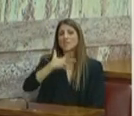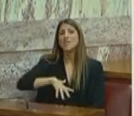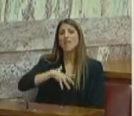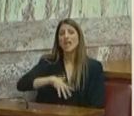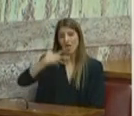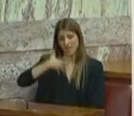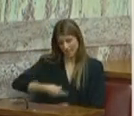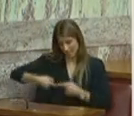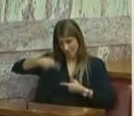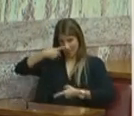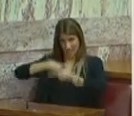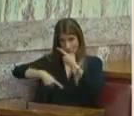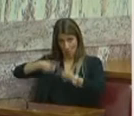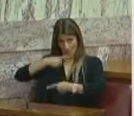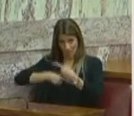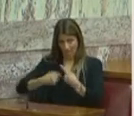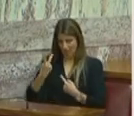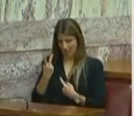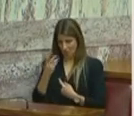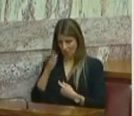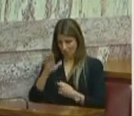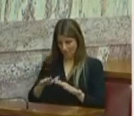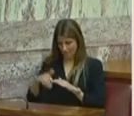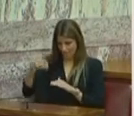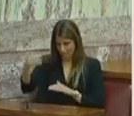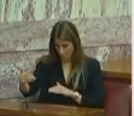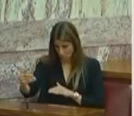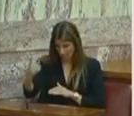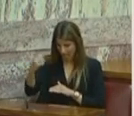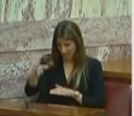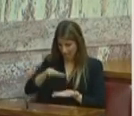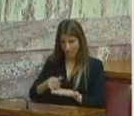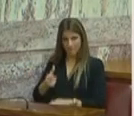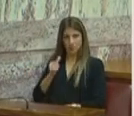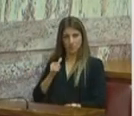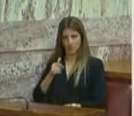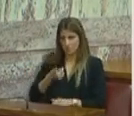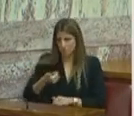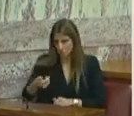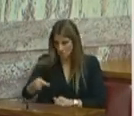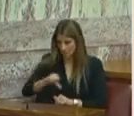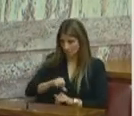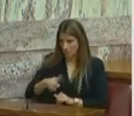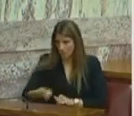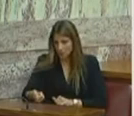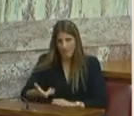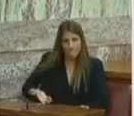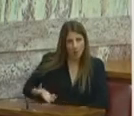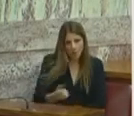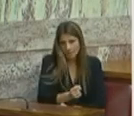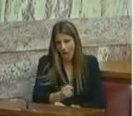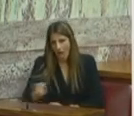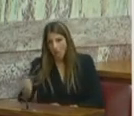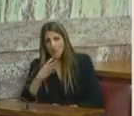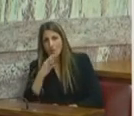χρησιμοποιείτε την τακτική δύο βήματα μπρος, ένα βήμα πίσω. Δεν θα είναι αυτή η πρότασή σας. Ρίχνετε μια ακραία πρόταση για να πάτε στον Κόρνα ή στον